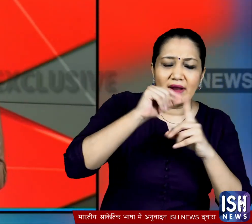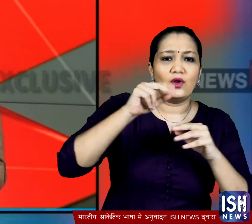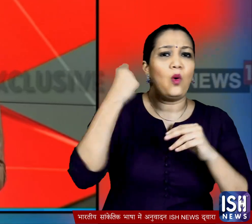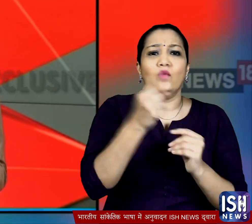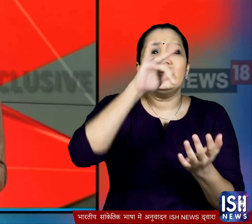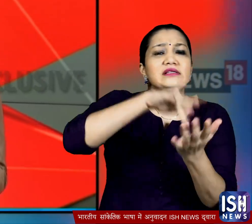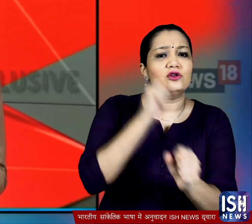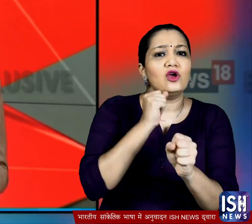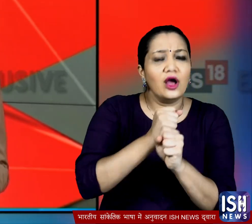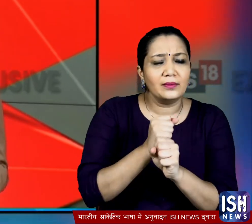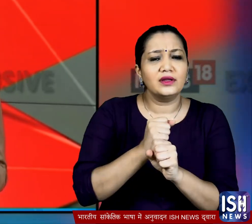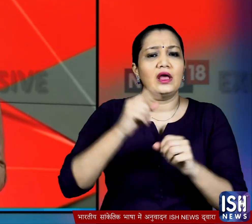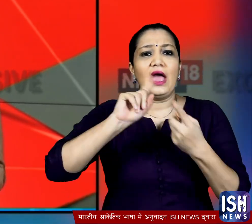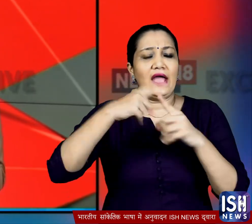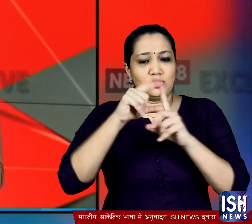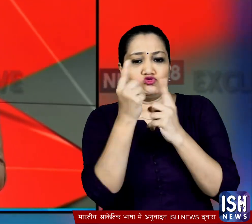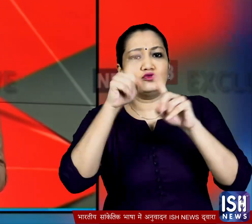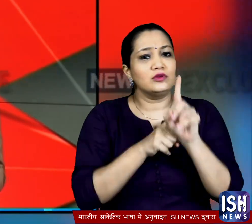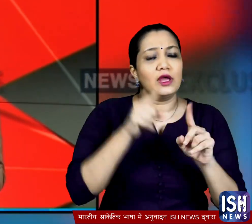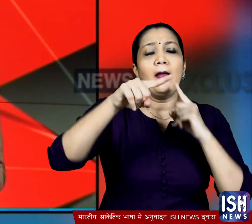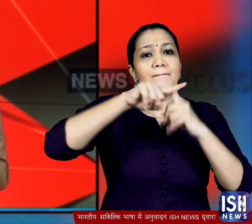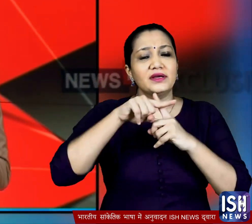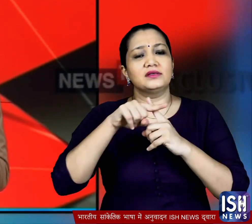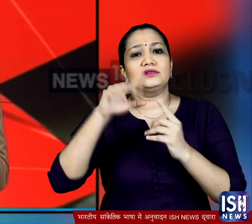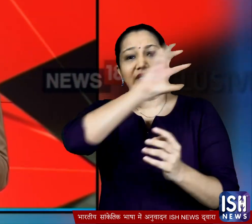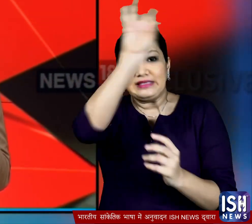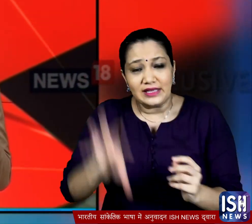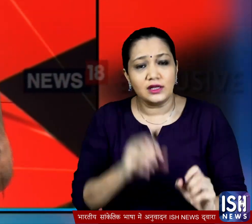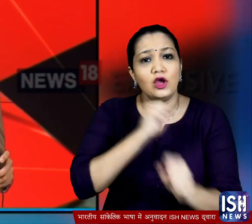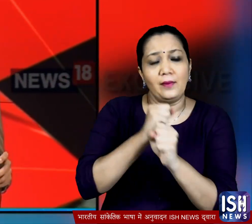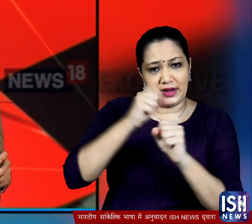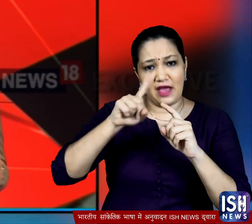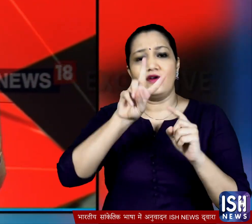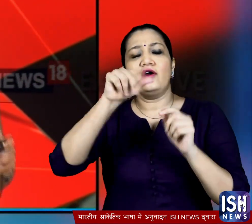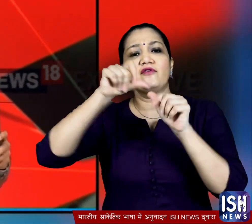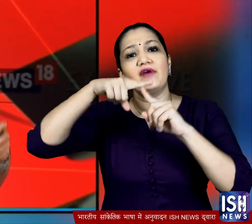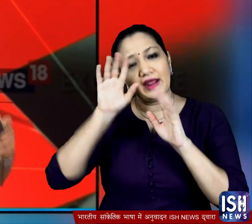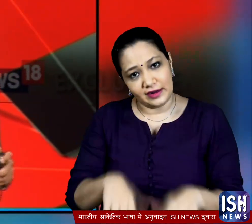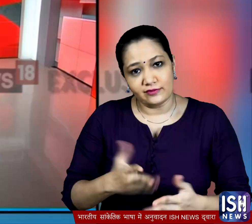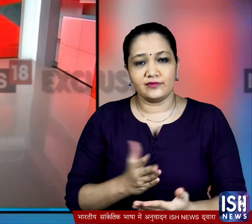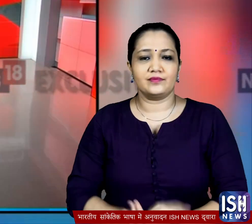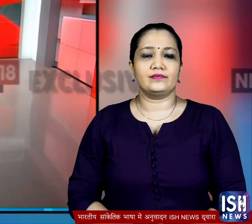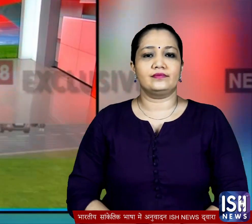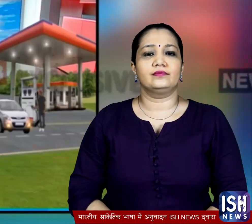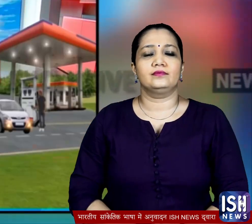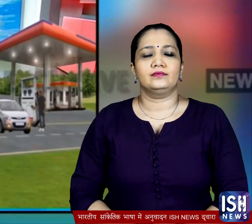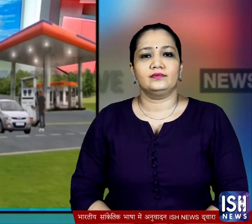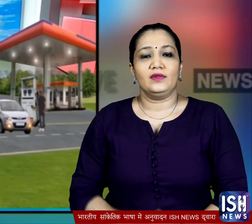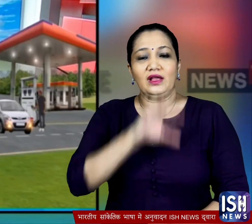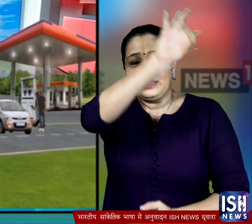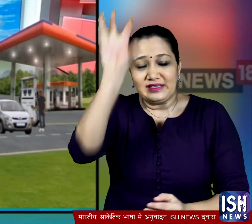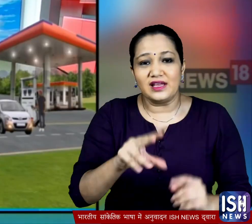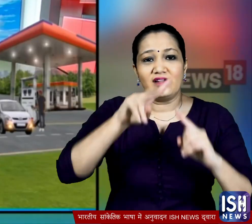केवल केंद्र सरकार की स्पेशल एक्साइज ड्यूटी नहीं, बल्कि राज्य सरकार को वैट भी लेना पड़ता है। राज्य सरकार का वैट भी बड़ी वजह है।